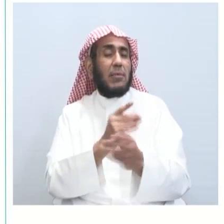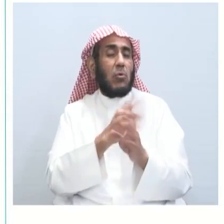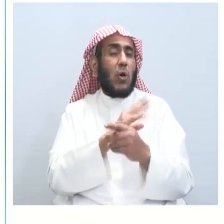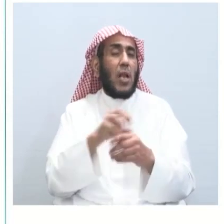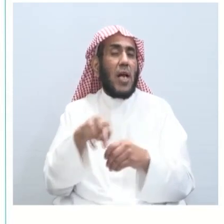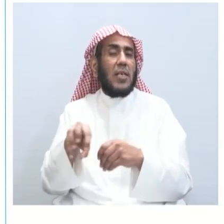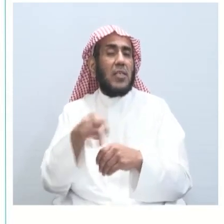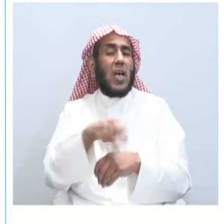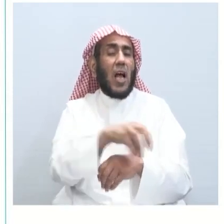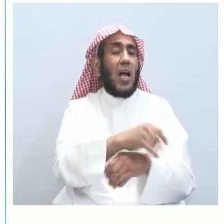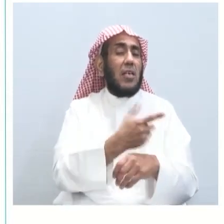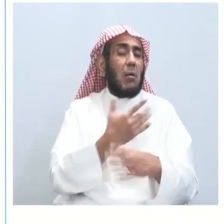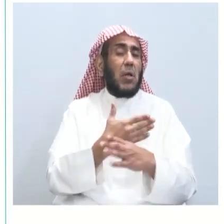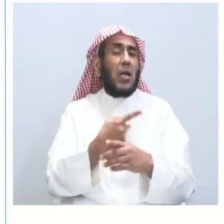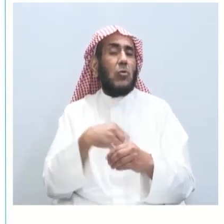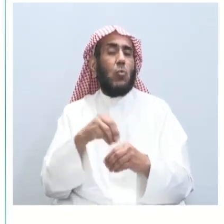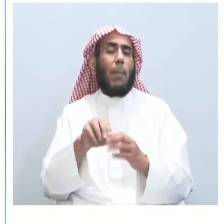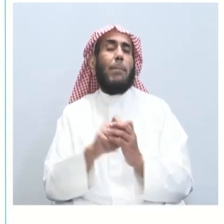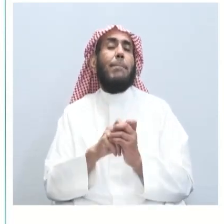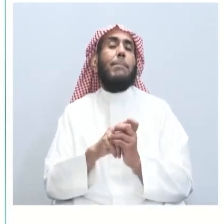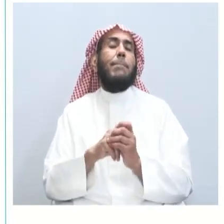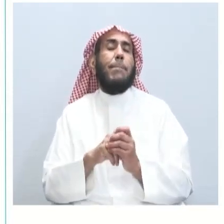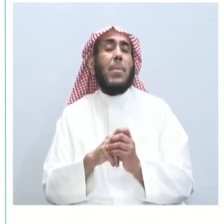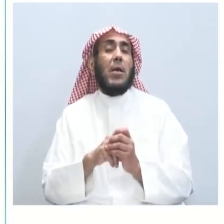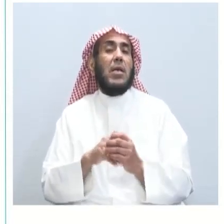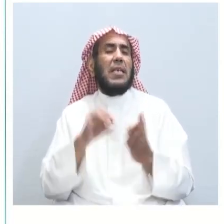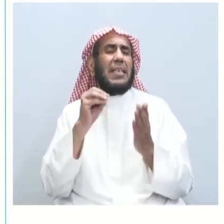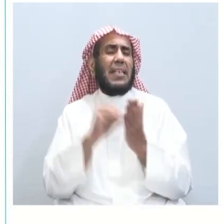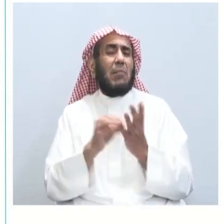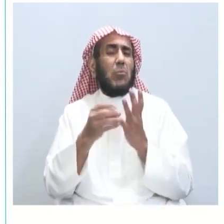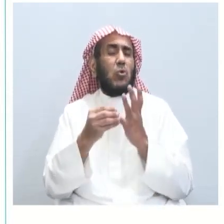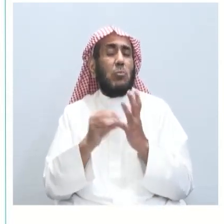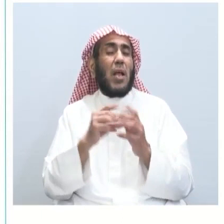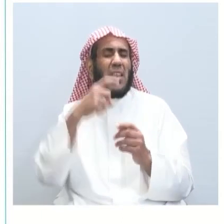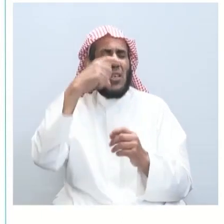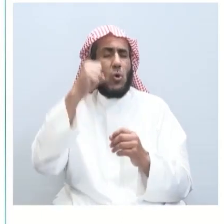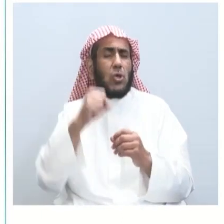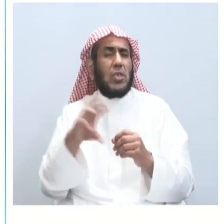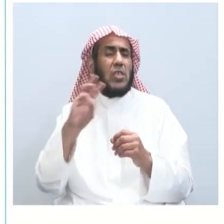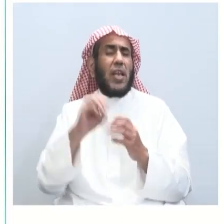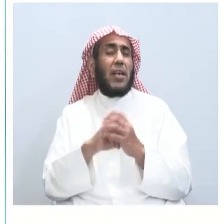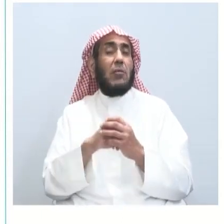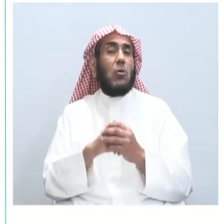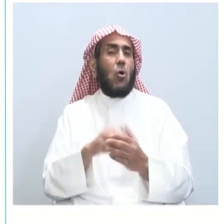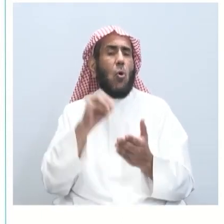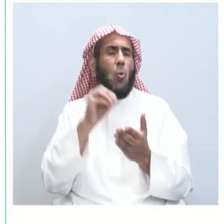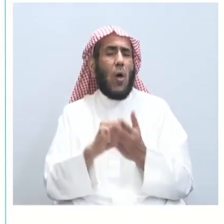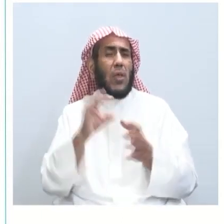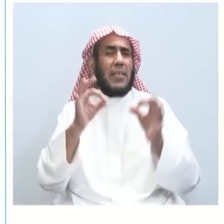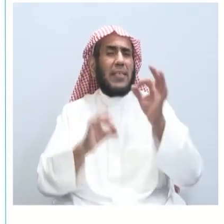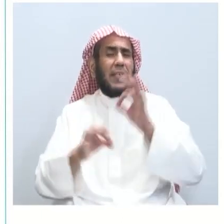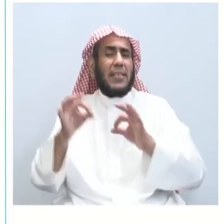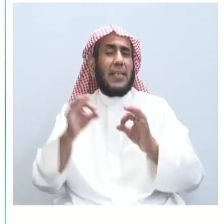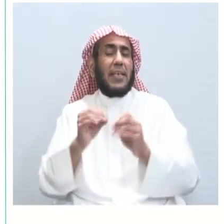شرائح لكي تلب يتضمن جزء مهم من هذا الجهد الذي تبدله الشركات وضع استراتيجيات